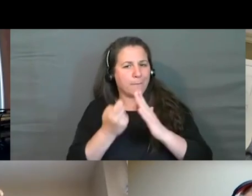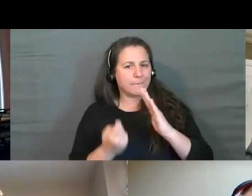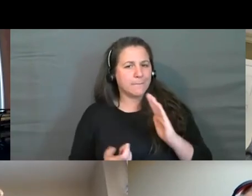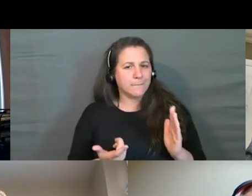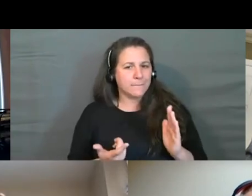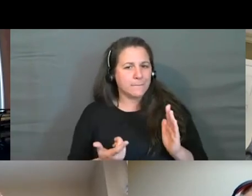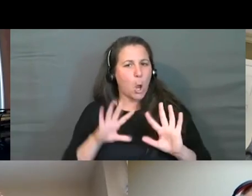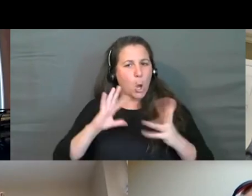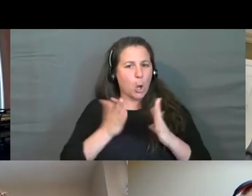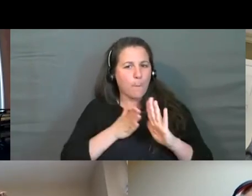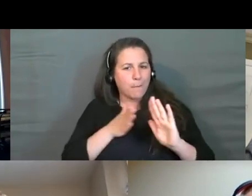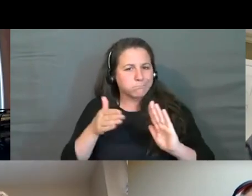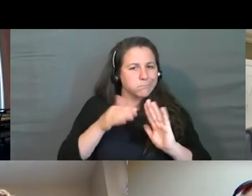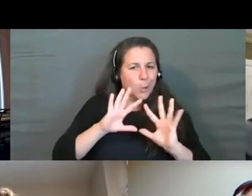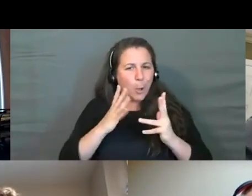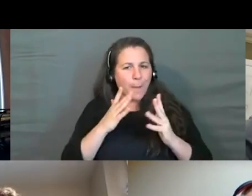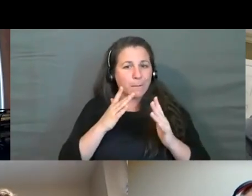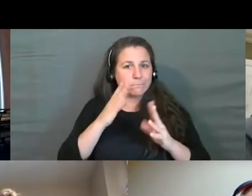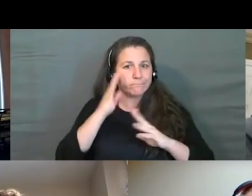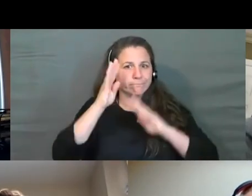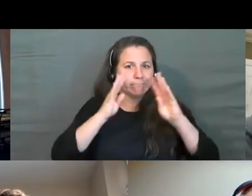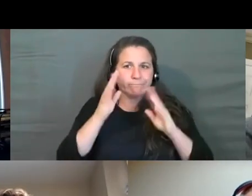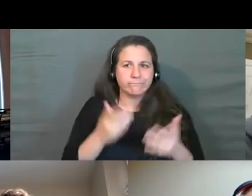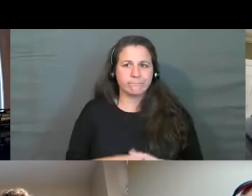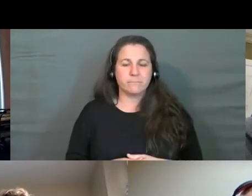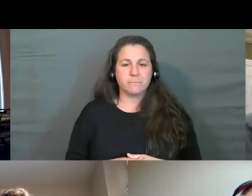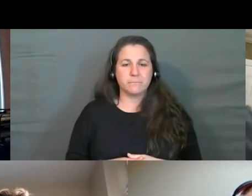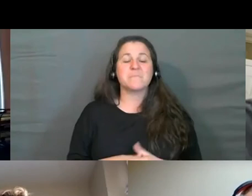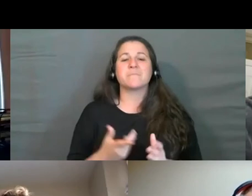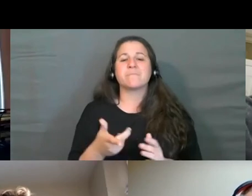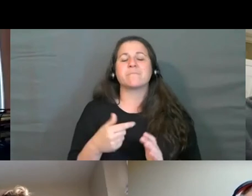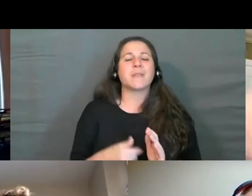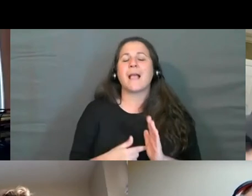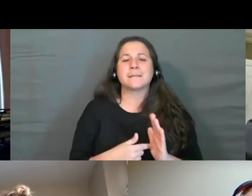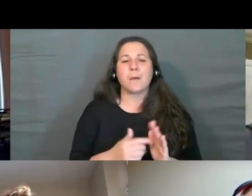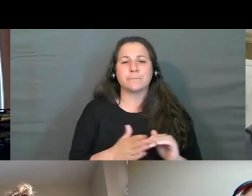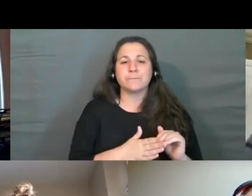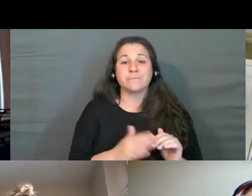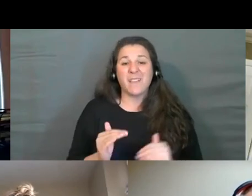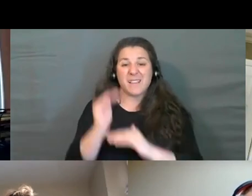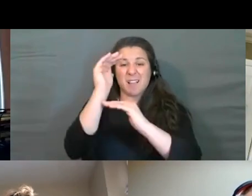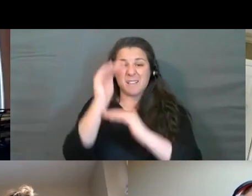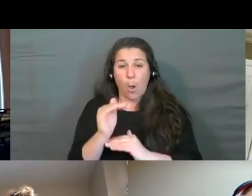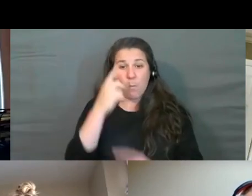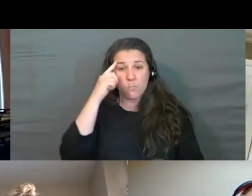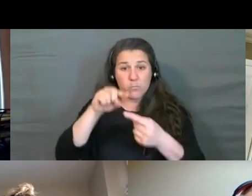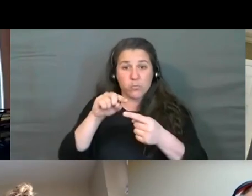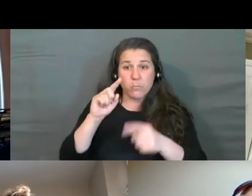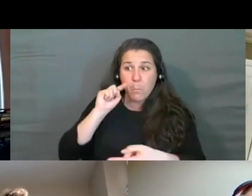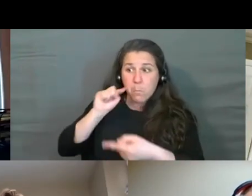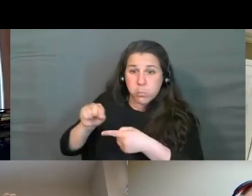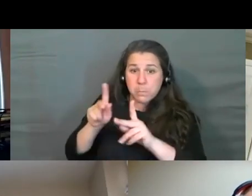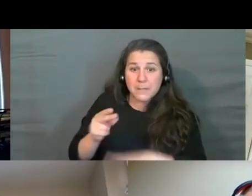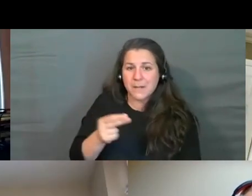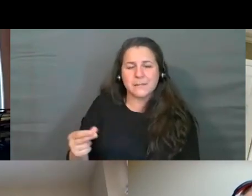les contourner. Moi, je regarde les ascenseurs, là, ça a pas été fait des personnes handicapées. Ça a été fait pour